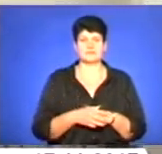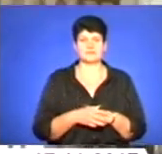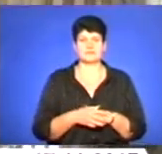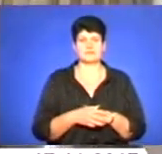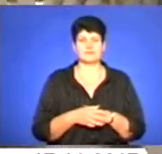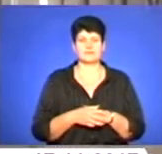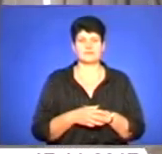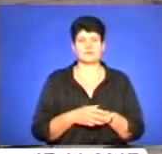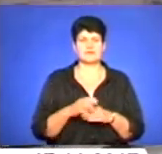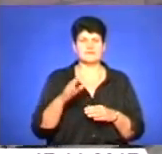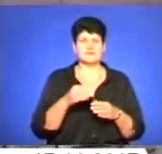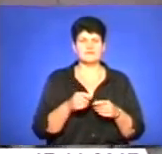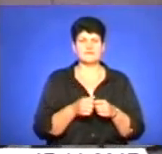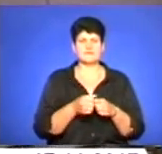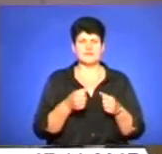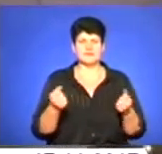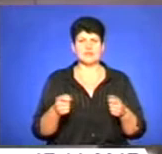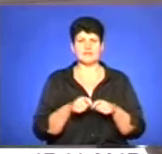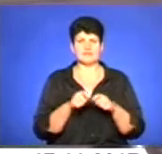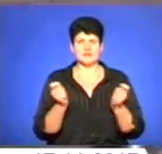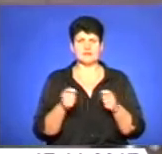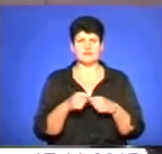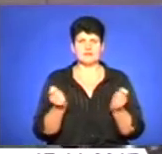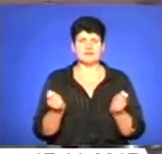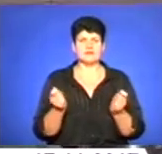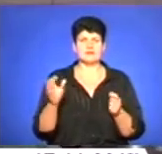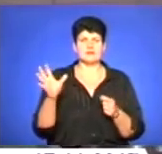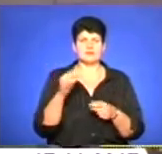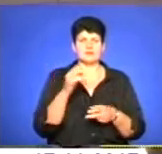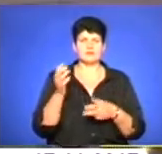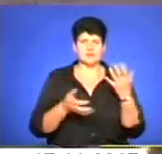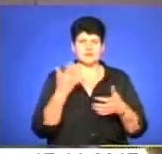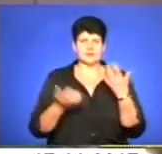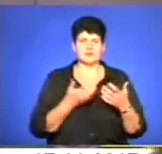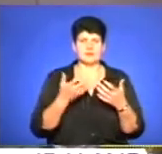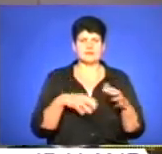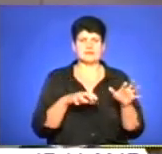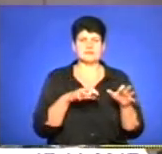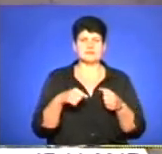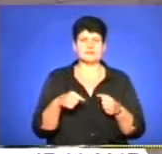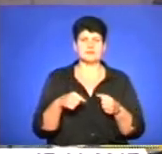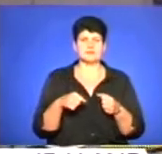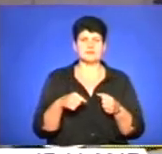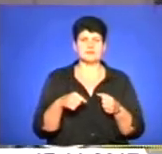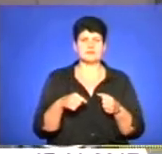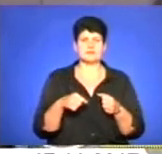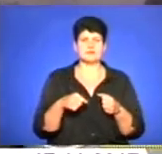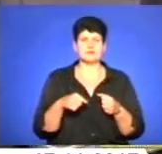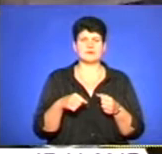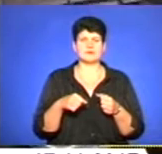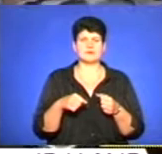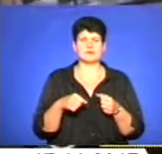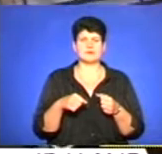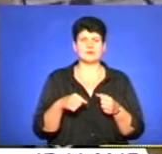таке, відкривали там, раз, бог, всю рейву, заберіть твого. Повитягували